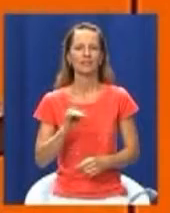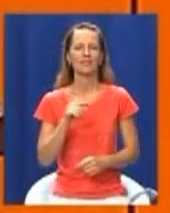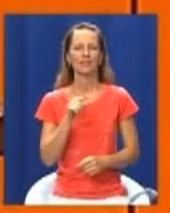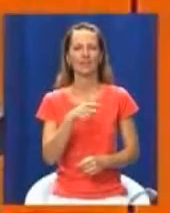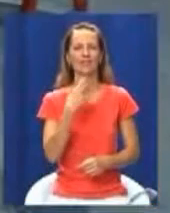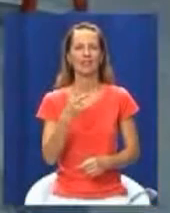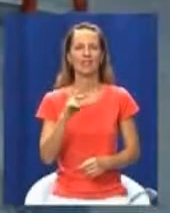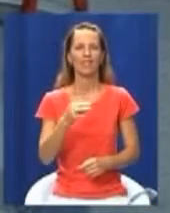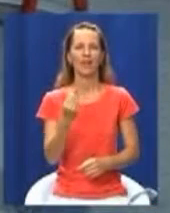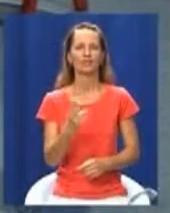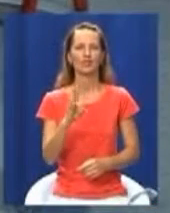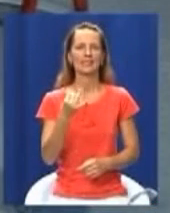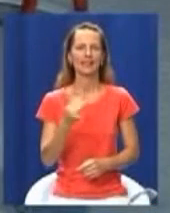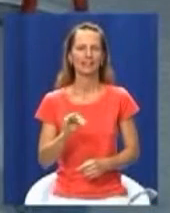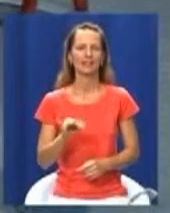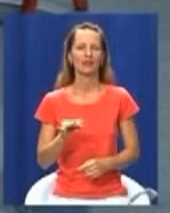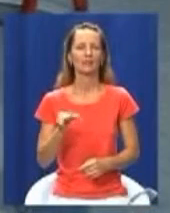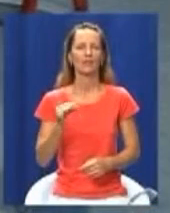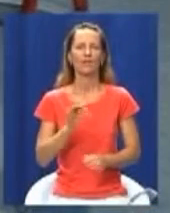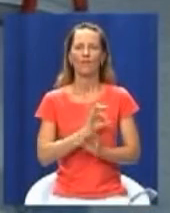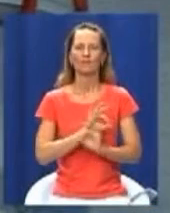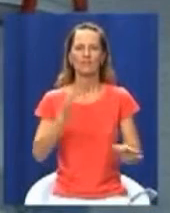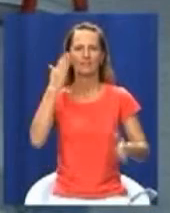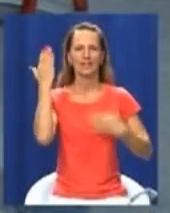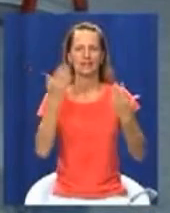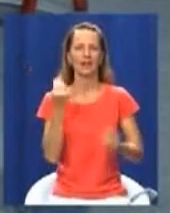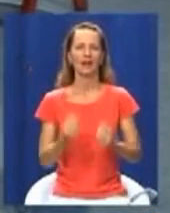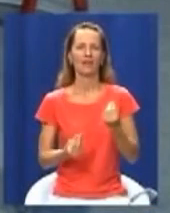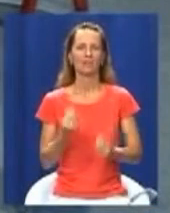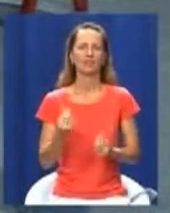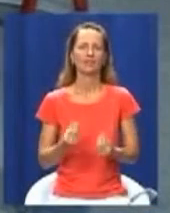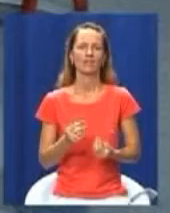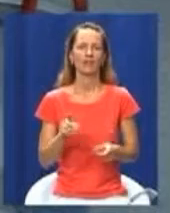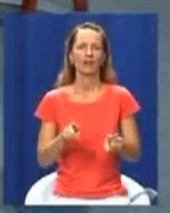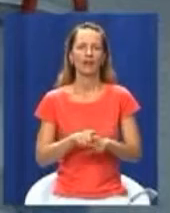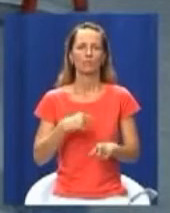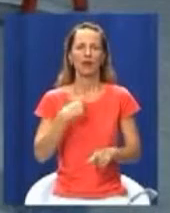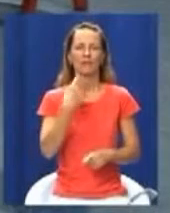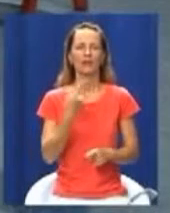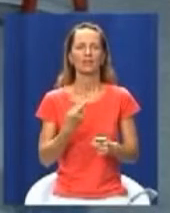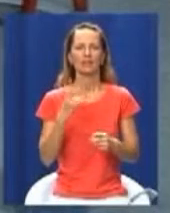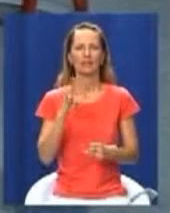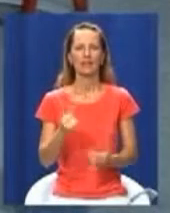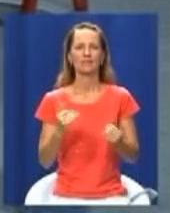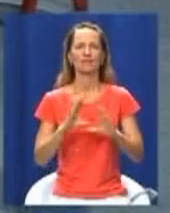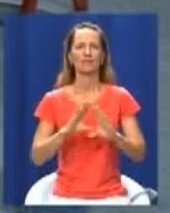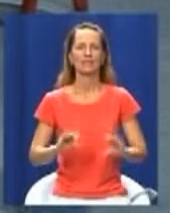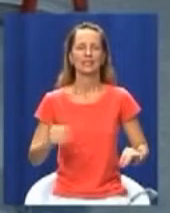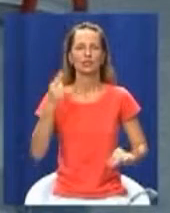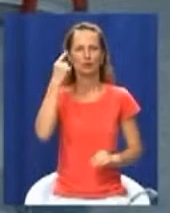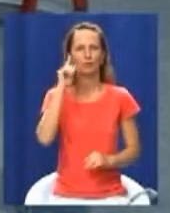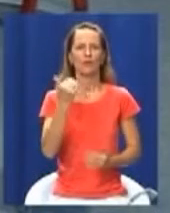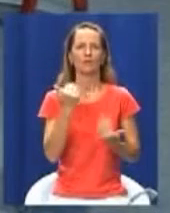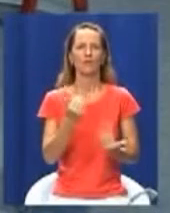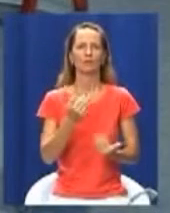Ну, так, такий собі чудовий, веселий і грайливий, як ми вже це казали. Ну, на сьогодні у нас все. Гадаємо, що вам сподобалися